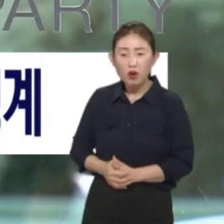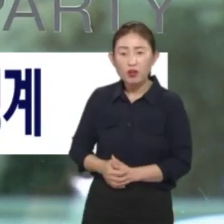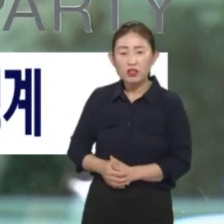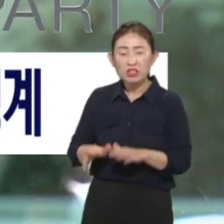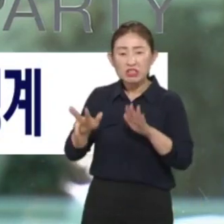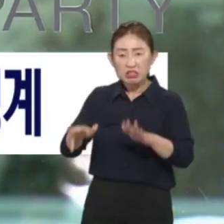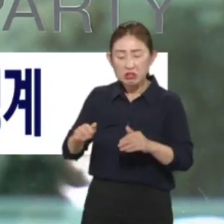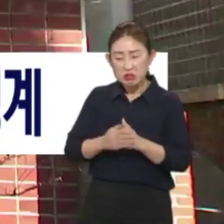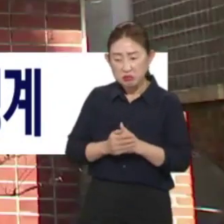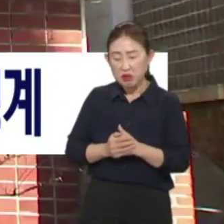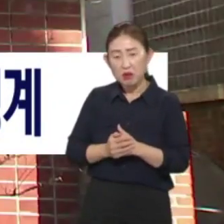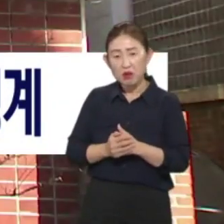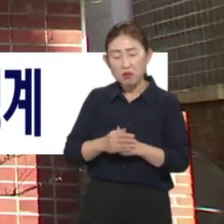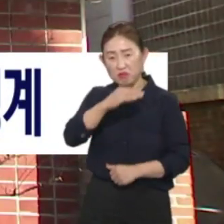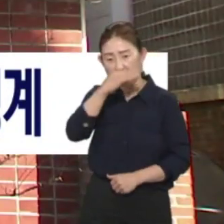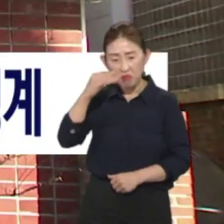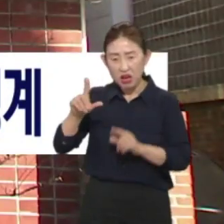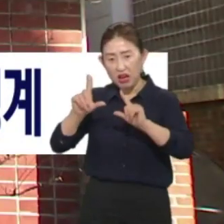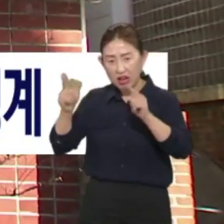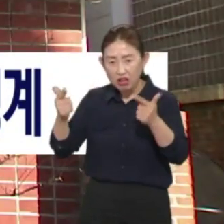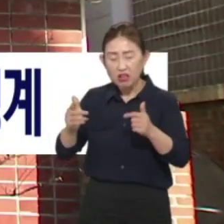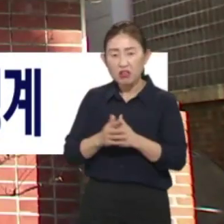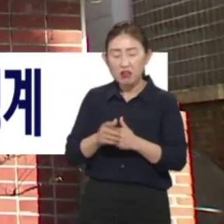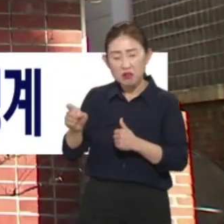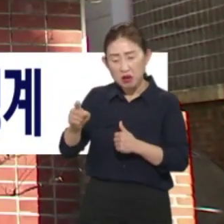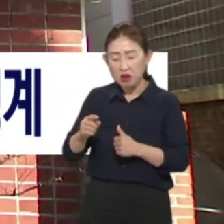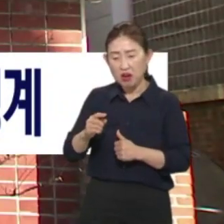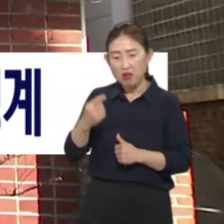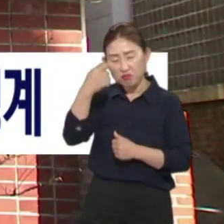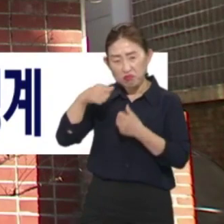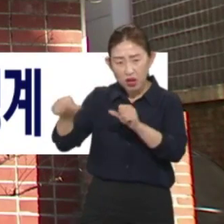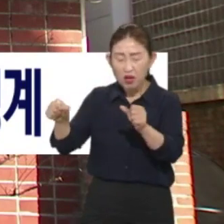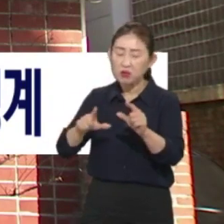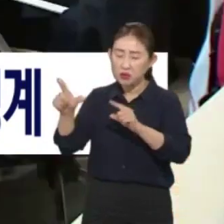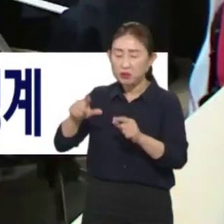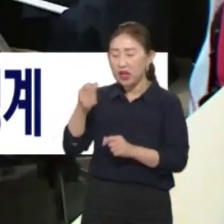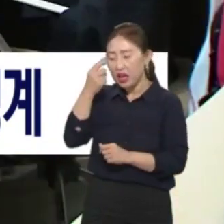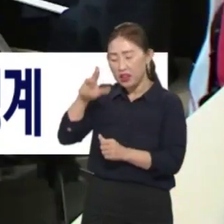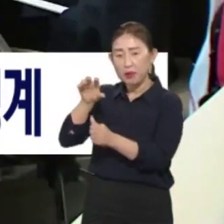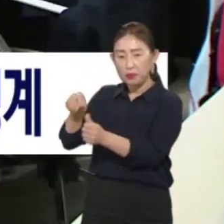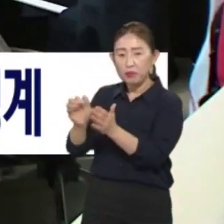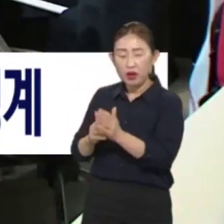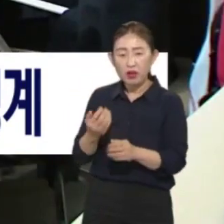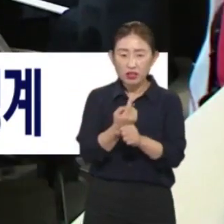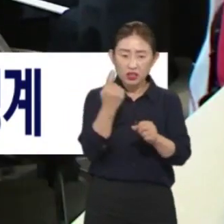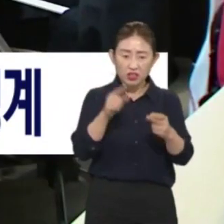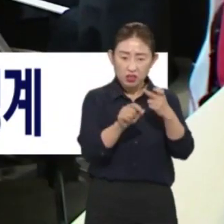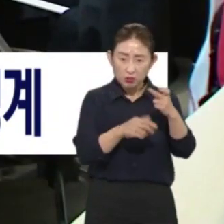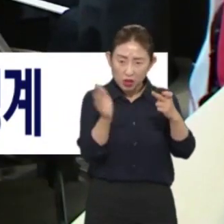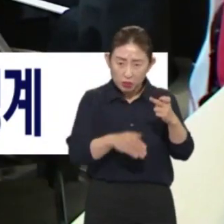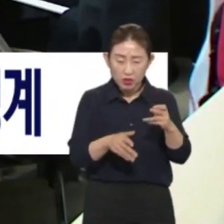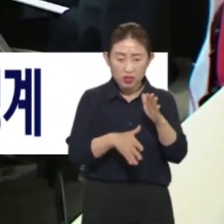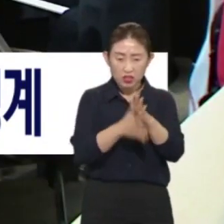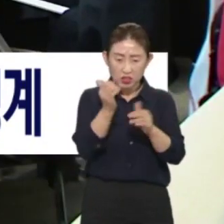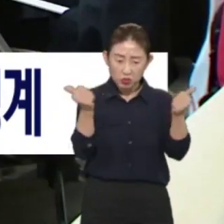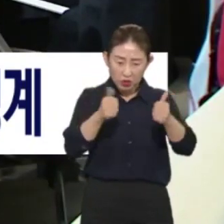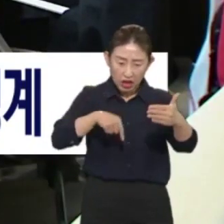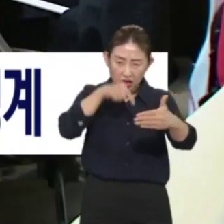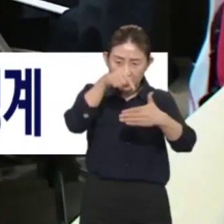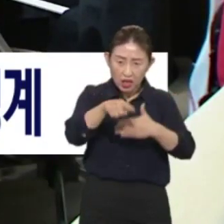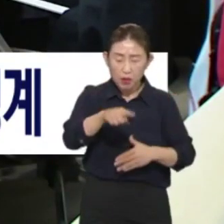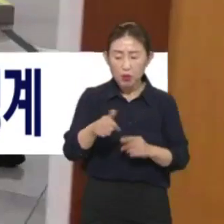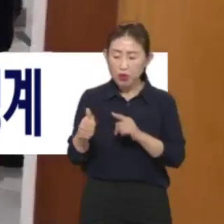공직자 품위유지 위반 등을 이유로 이러한 처분을 내렸다고 밝혔습니다. 지난해 12월부터 시의회 안팎에서는